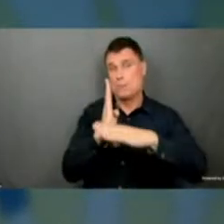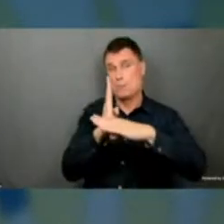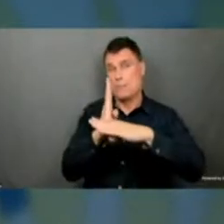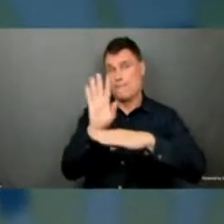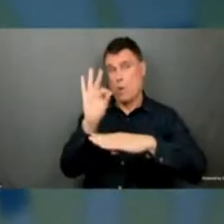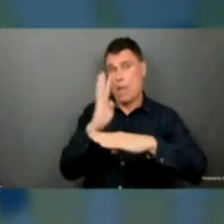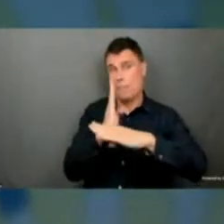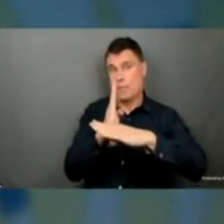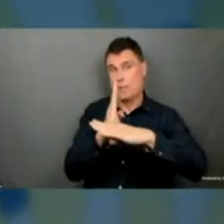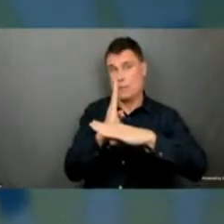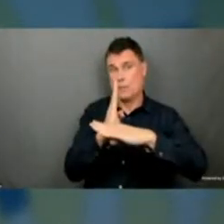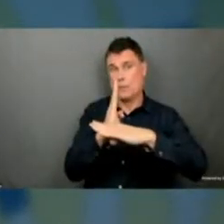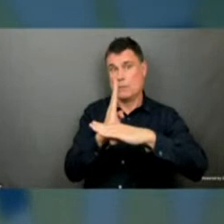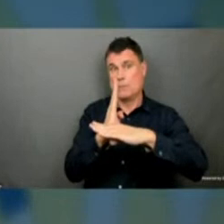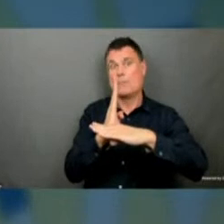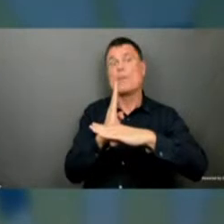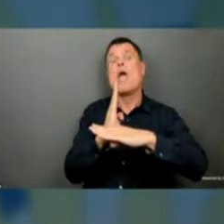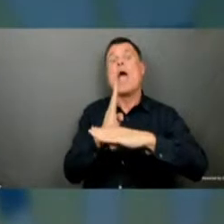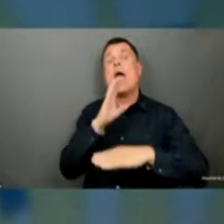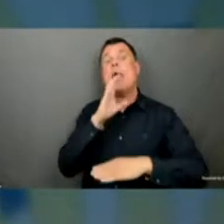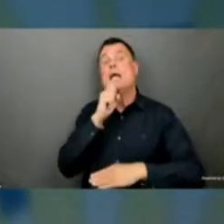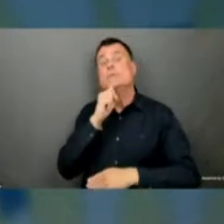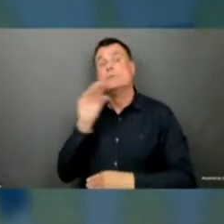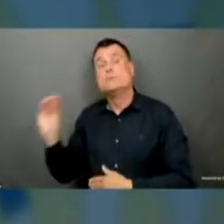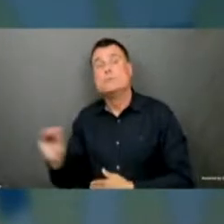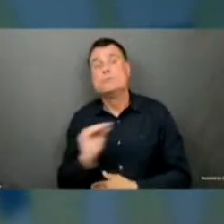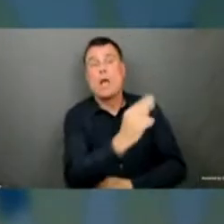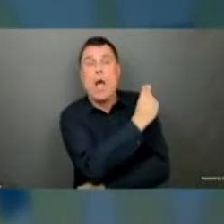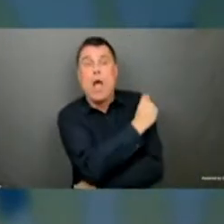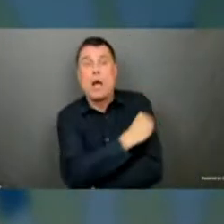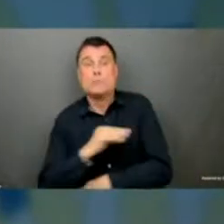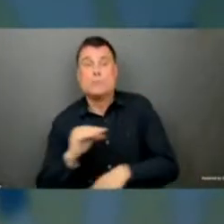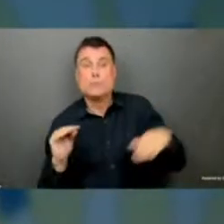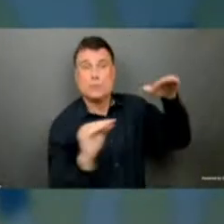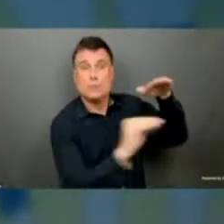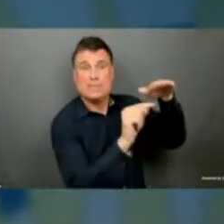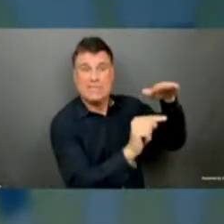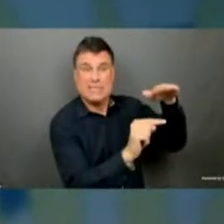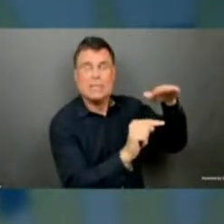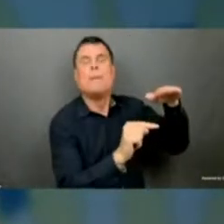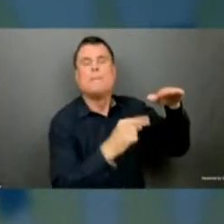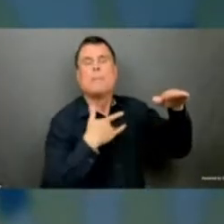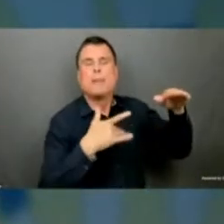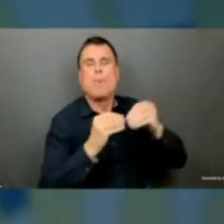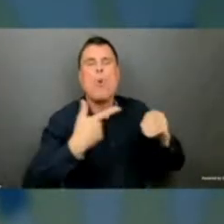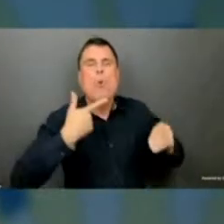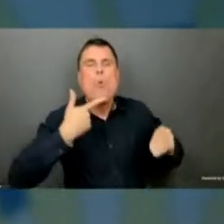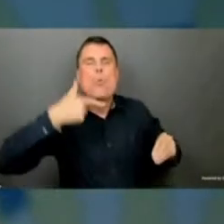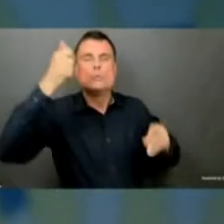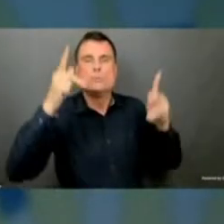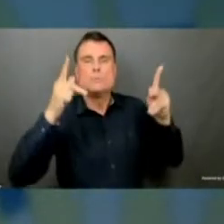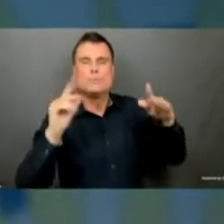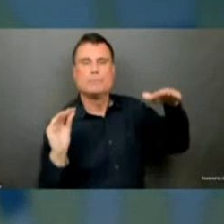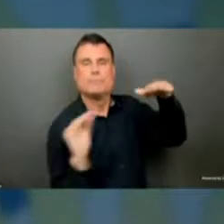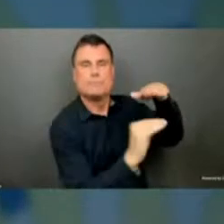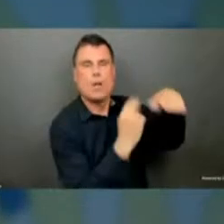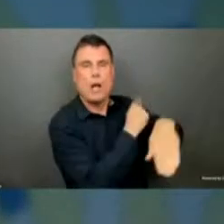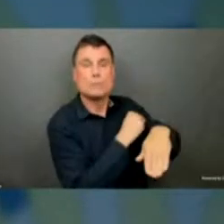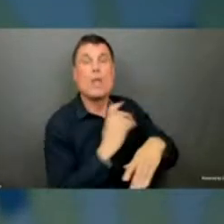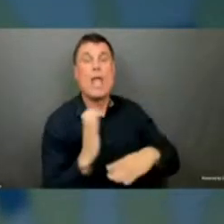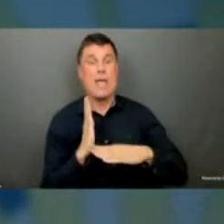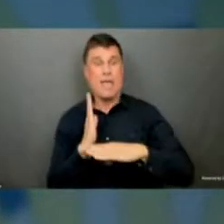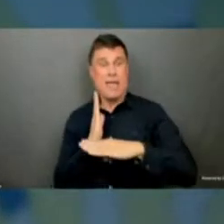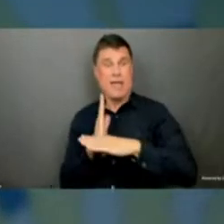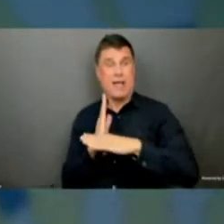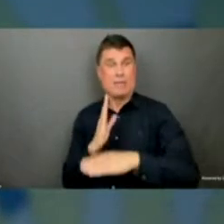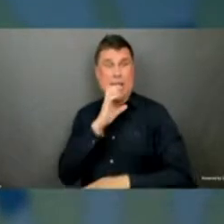到了住院的人数以及重症监护的人数同时也是图表里面没